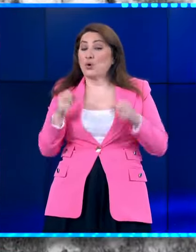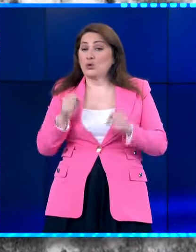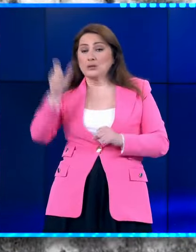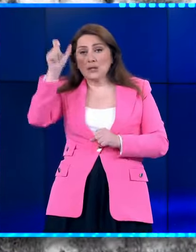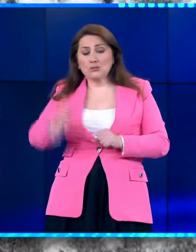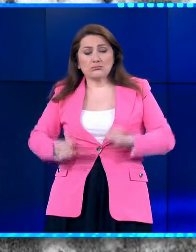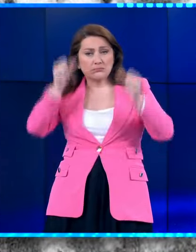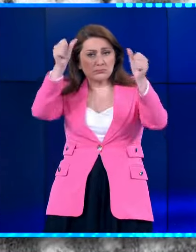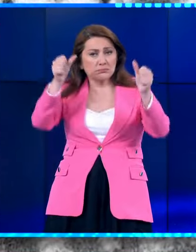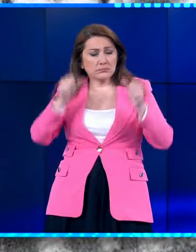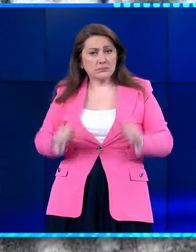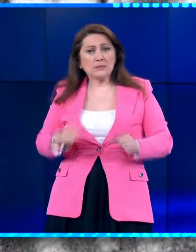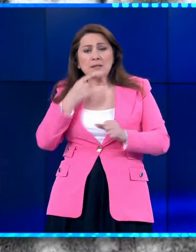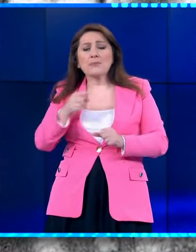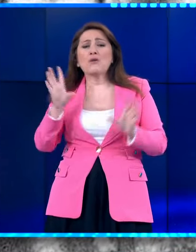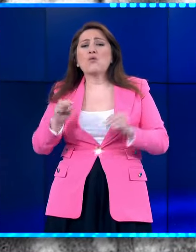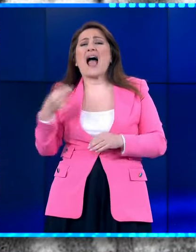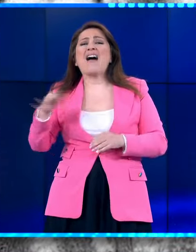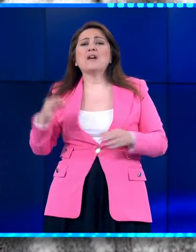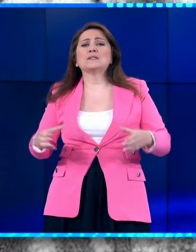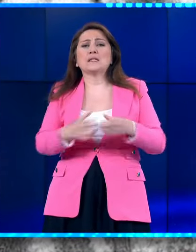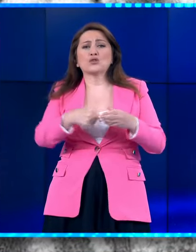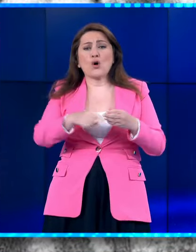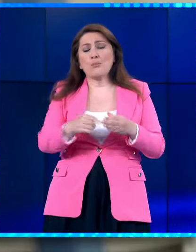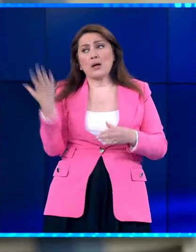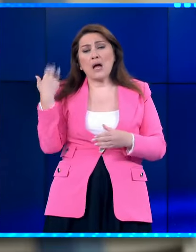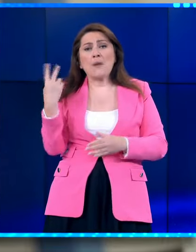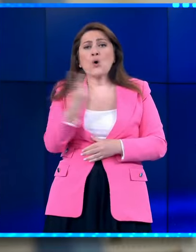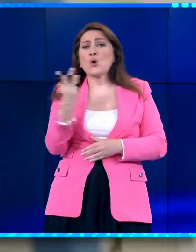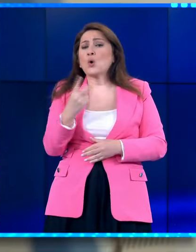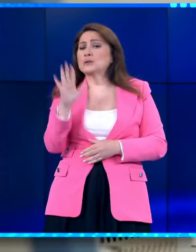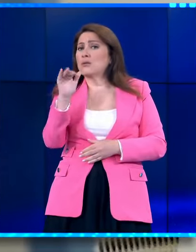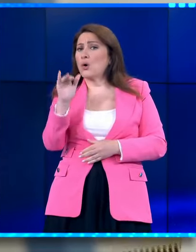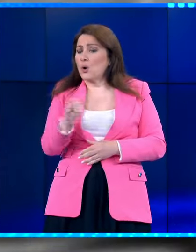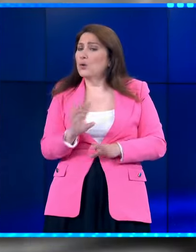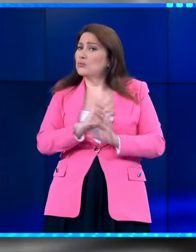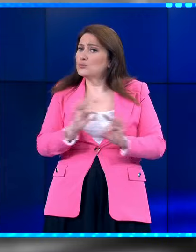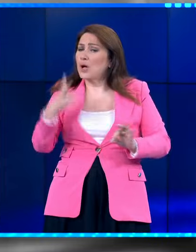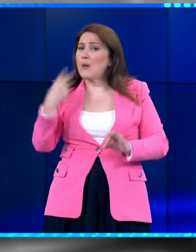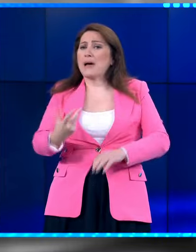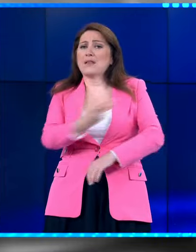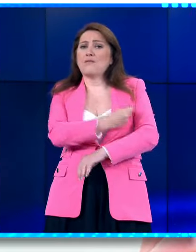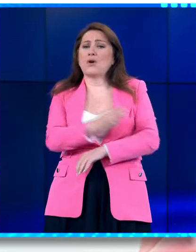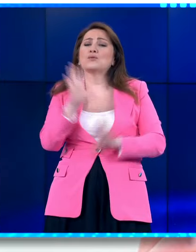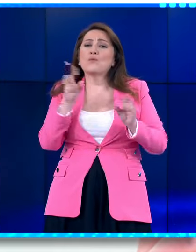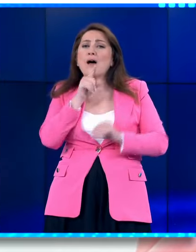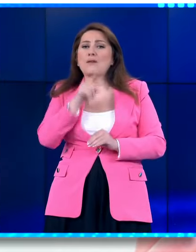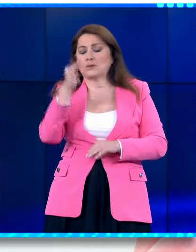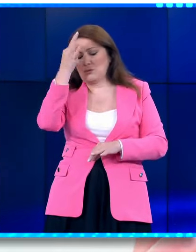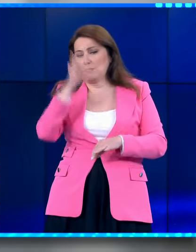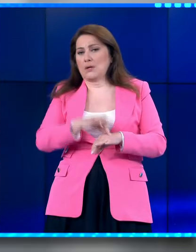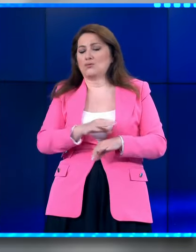ανάρτησή του, αναφέρεται στις ευάλωτες ομάδες, τονίζοντας ότι από τις 22 Ιουλίου είναι διαθέσιμος ο εμβολιασμός για την νόσο.